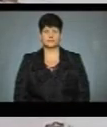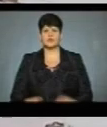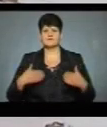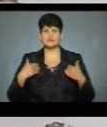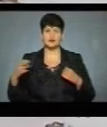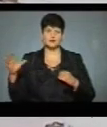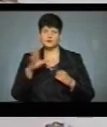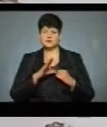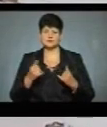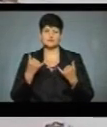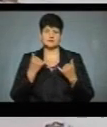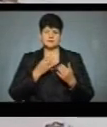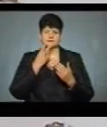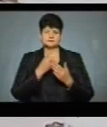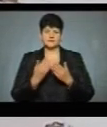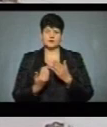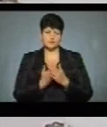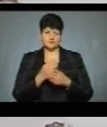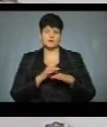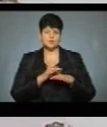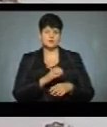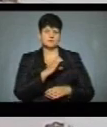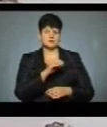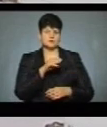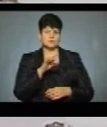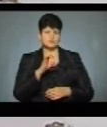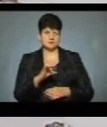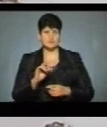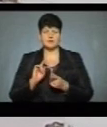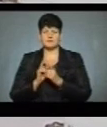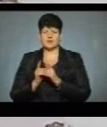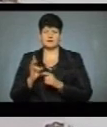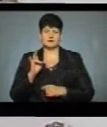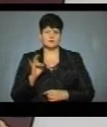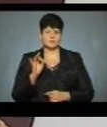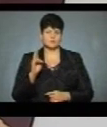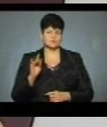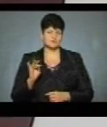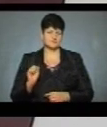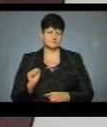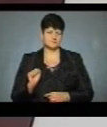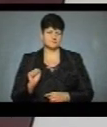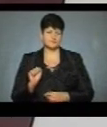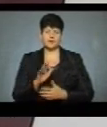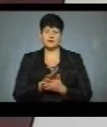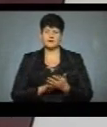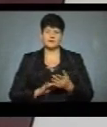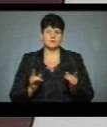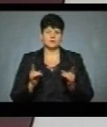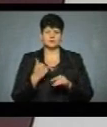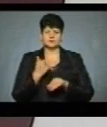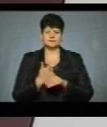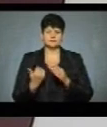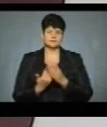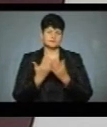Вітаю усіх, хто зараз з нами. Ви дивитеся новини. Я ведуча Соломія Струс, сурдопереклад Надія Куцовська. І далі коротко про головні події